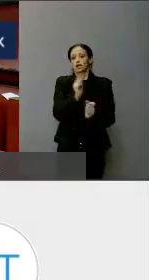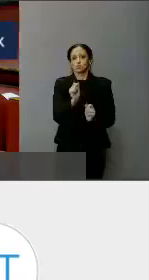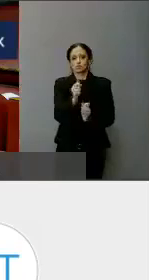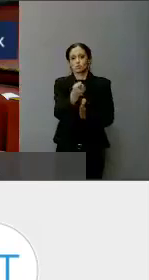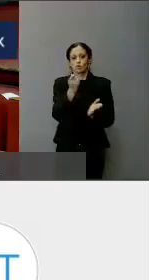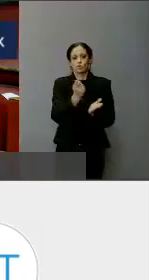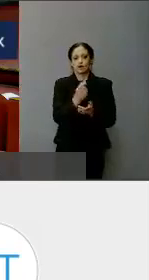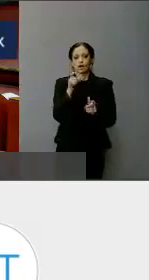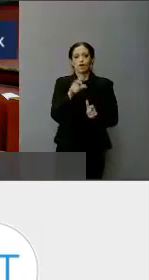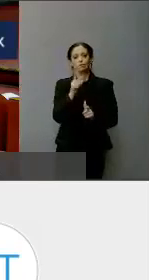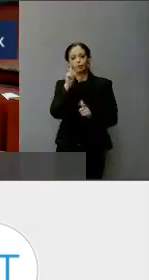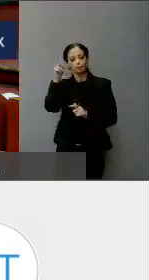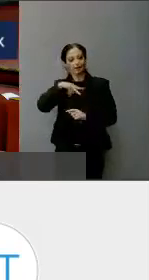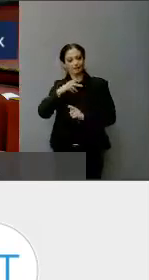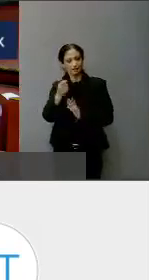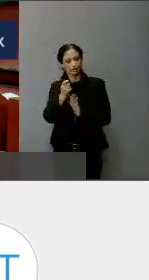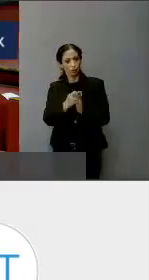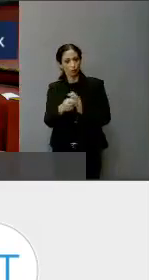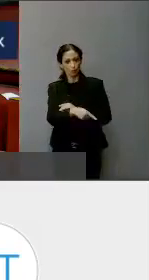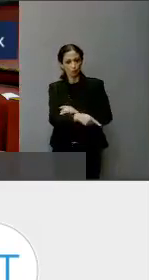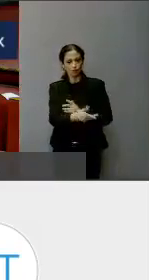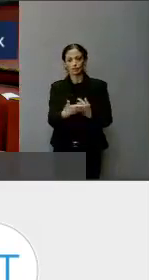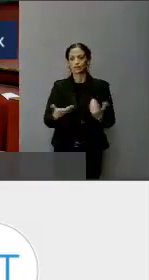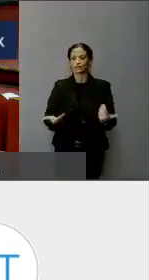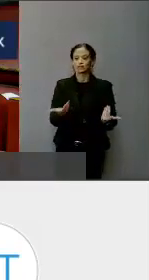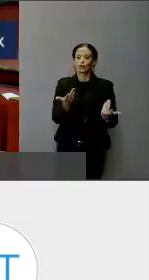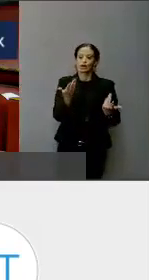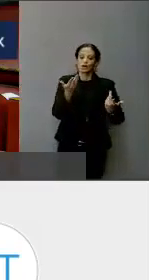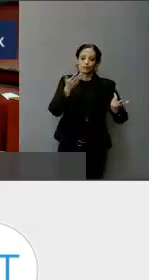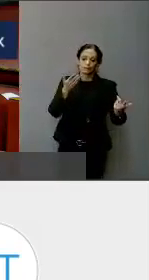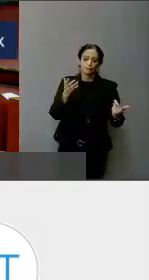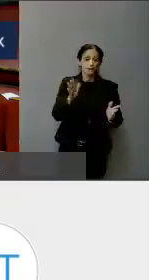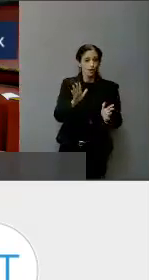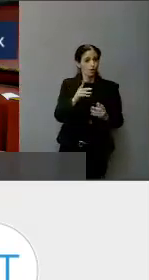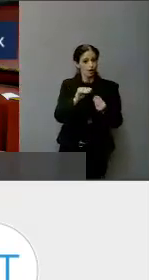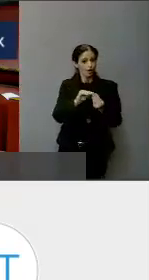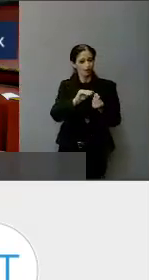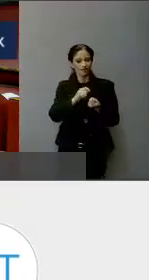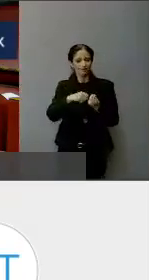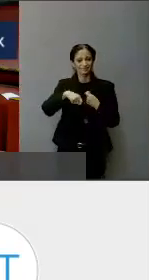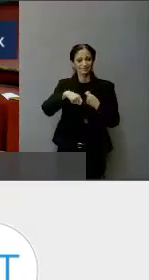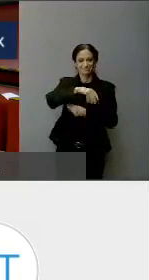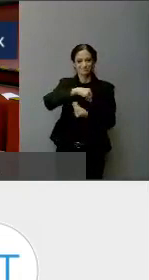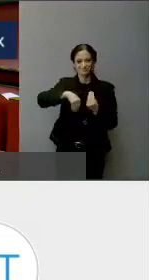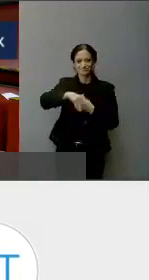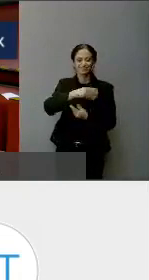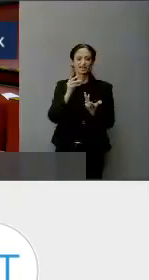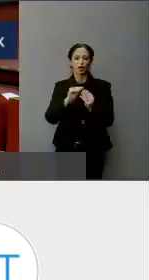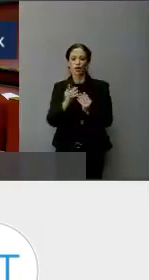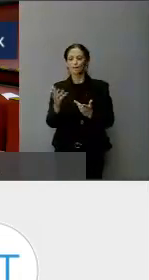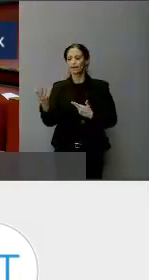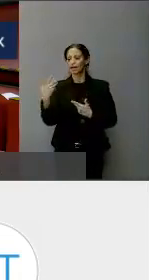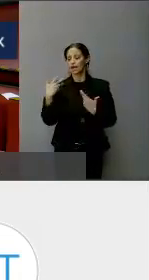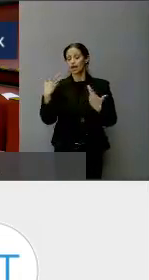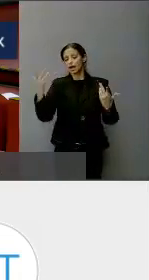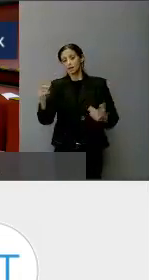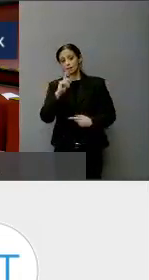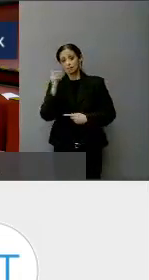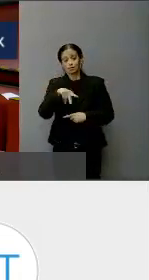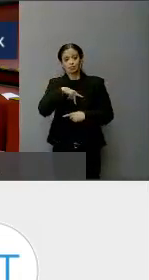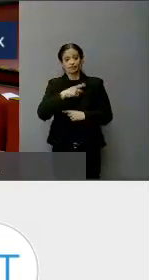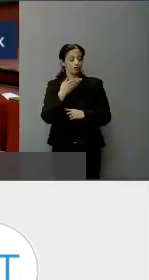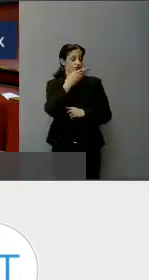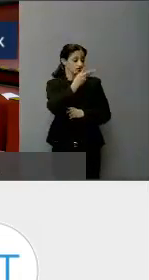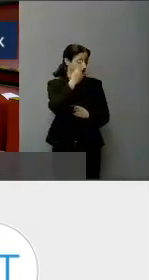però meglio che vada che faccio giocare teche sistemi che faccia le fogne no ma non funziona così